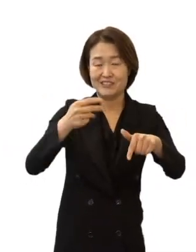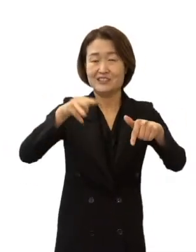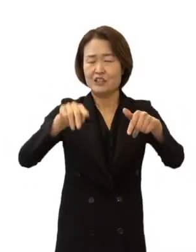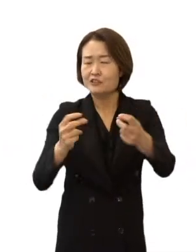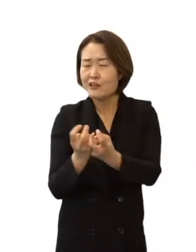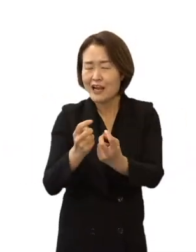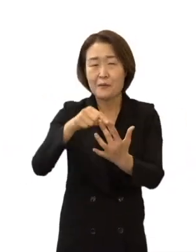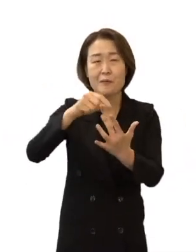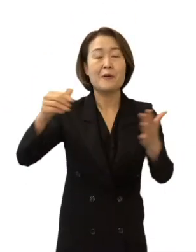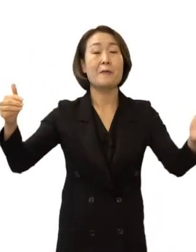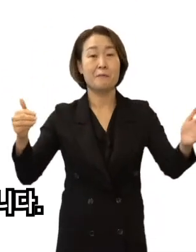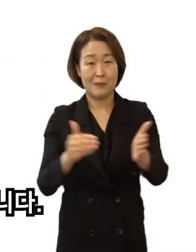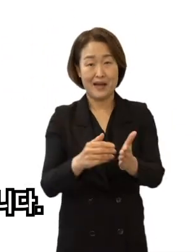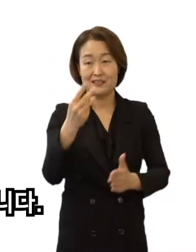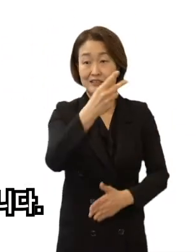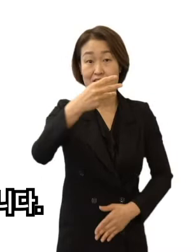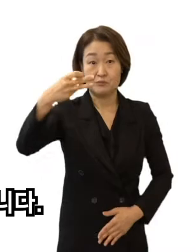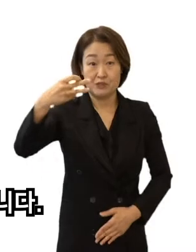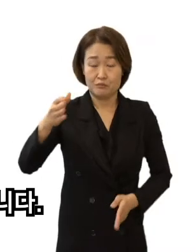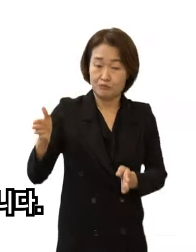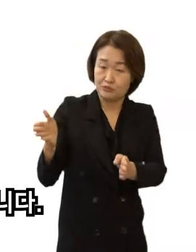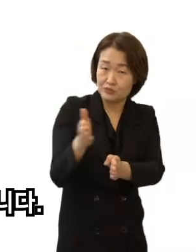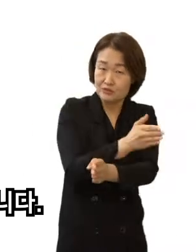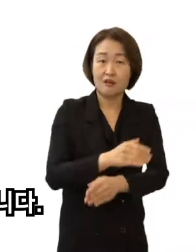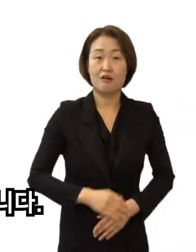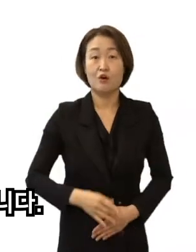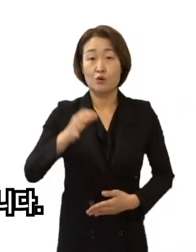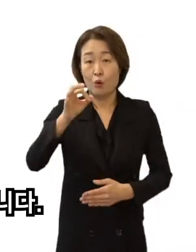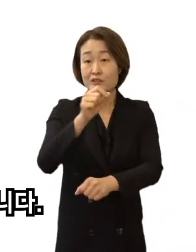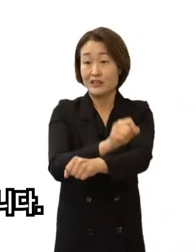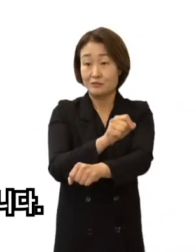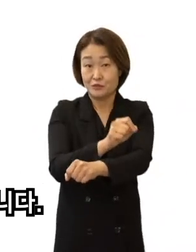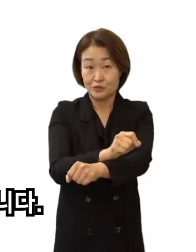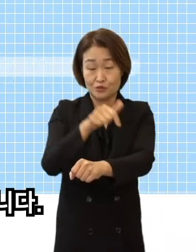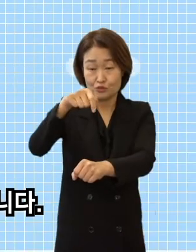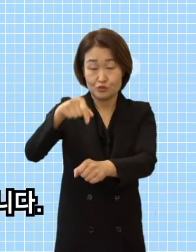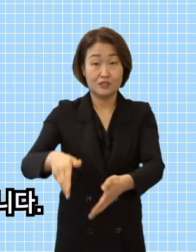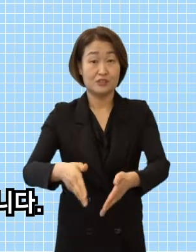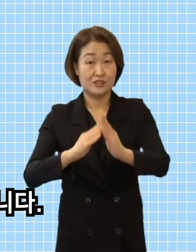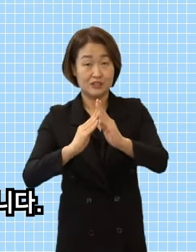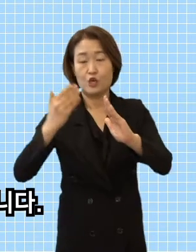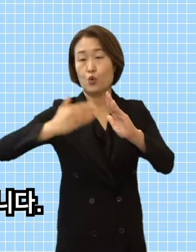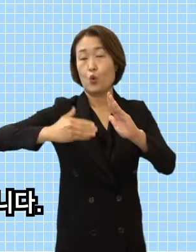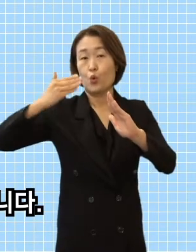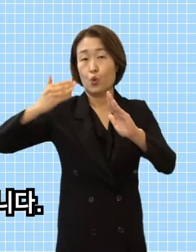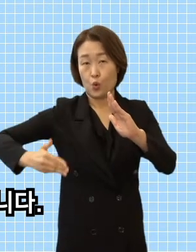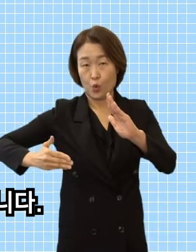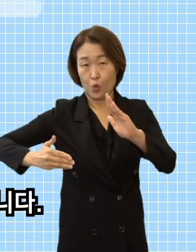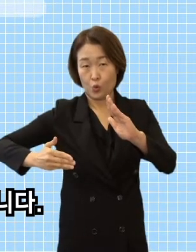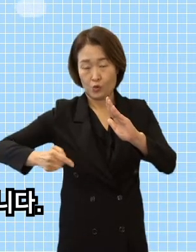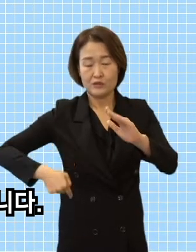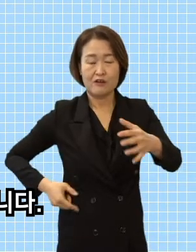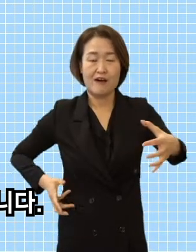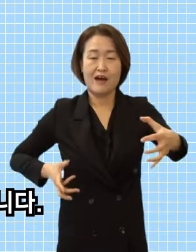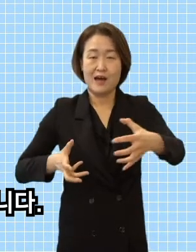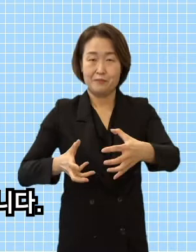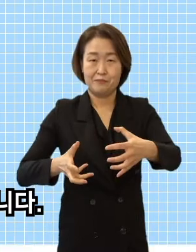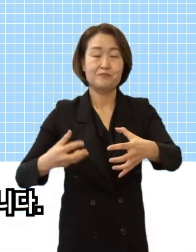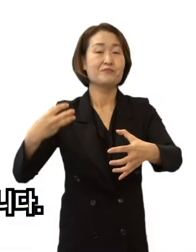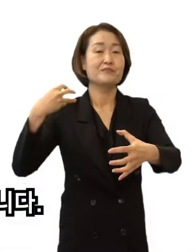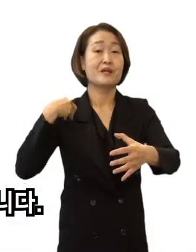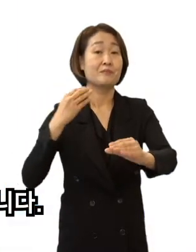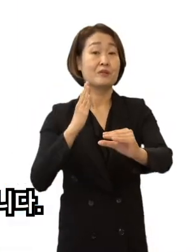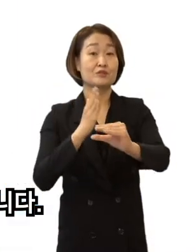인천 전략이 채택된 이후 2013년부터 인천전략기금 운영사무국을 설치해 공공부문 국제 협력